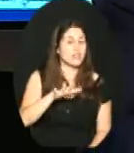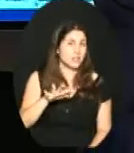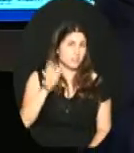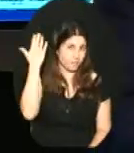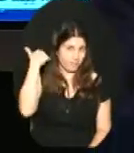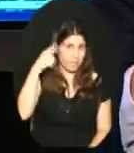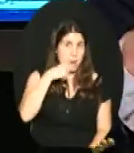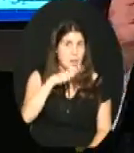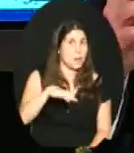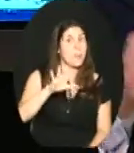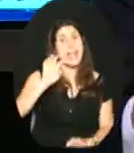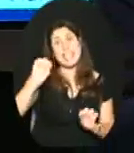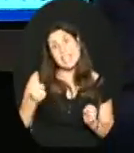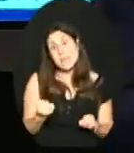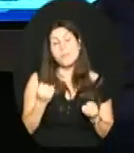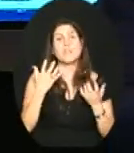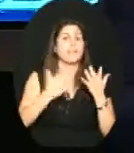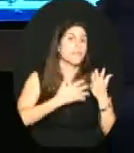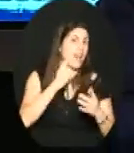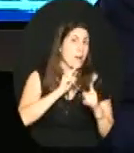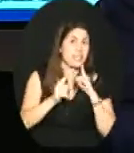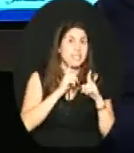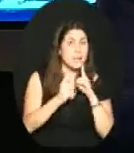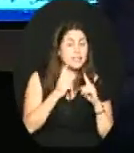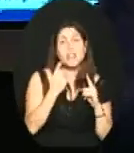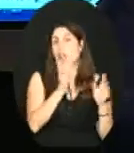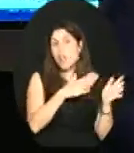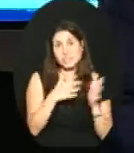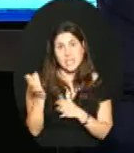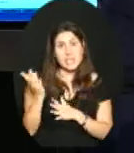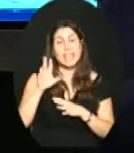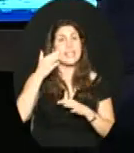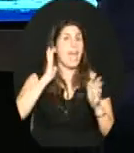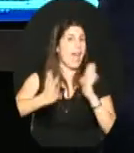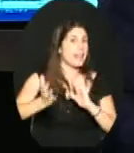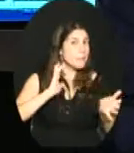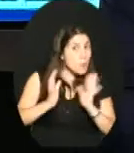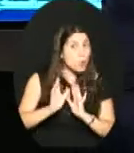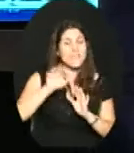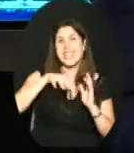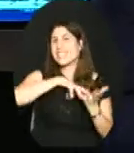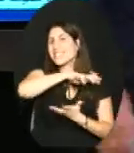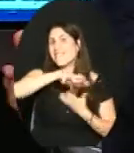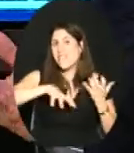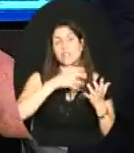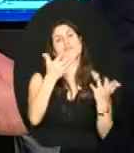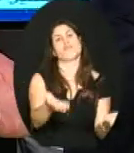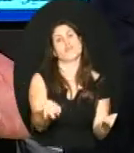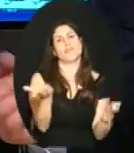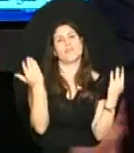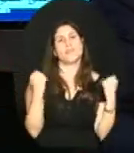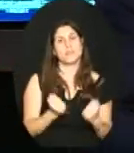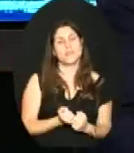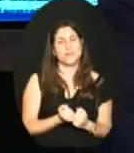בג'נבה, שהוא אמר, ואם המסע ומתן לא יסתדר, יהיה פה אלימות ויהיה פה אינתיפאדה. אז הנה,